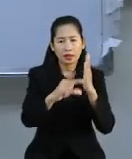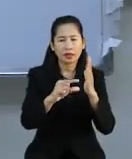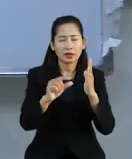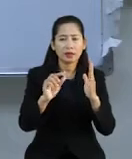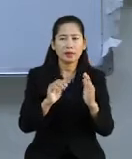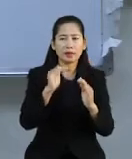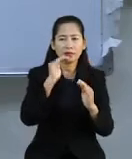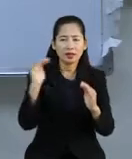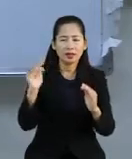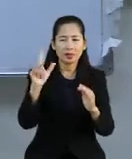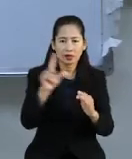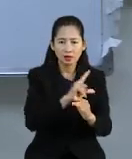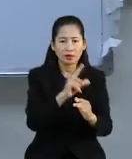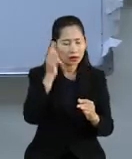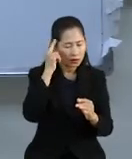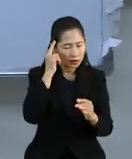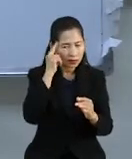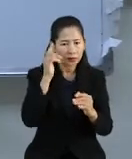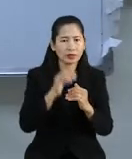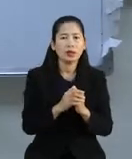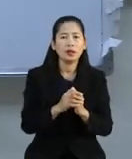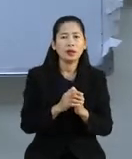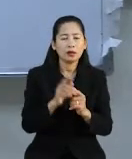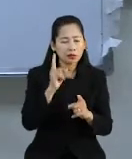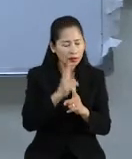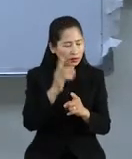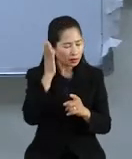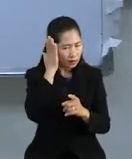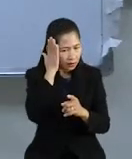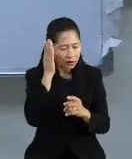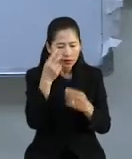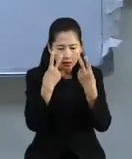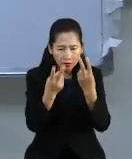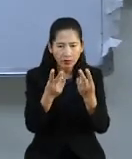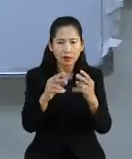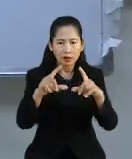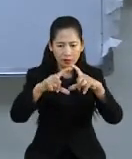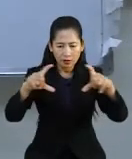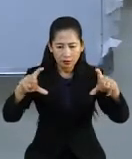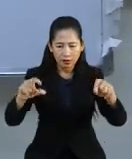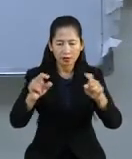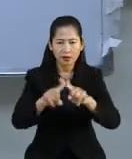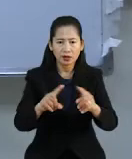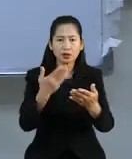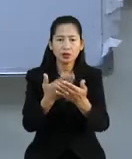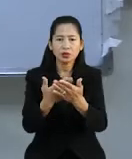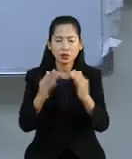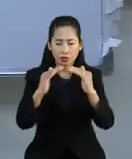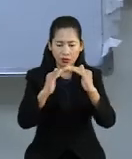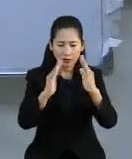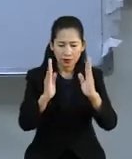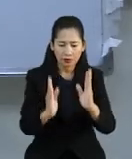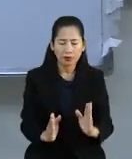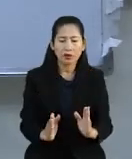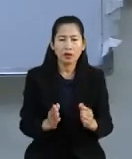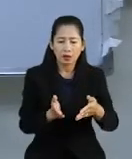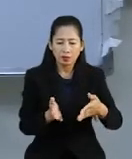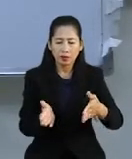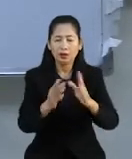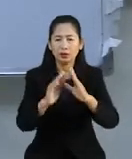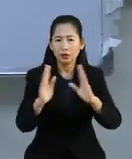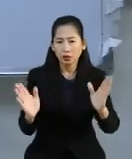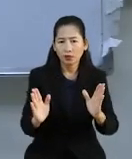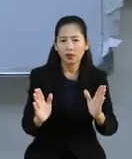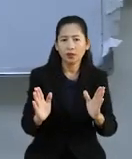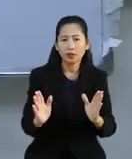đáy chả con ai chạy ạ sò chả thời đại chạy ở xa đập bay mưa plạ sàn nhà xem xén chung hòa kia xem xén mà hai vị thầy thông thông